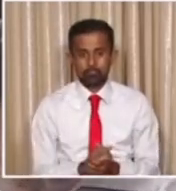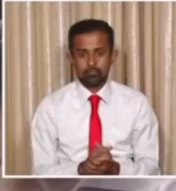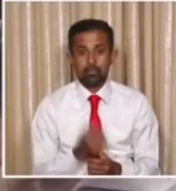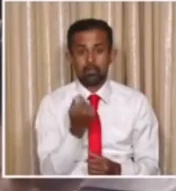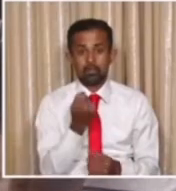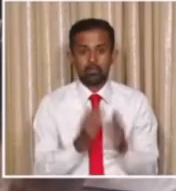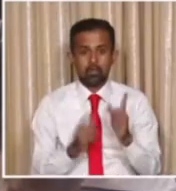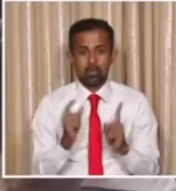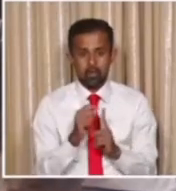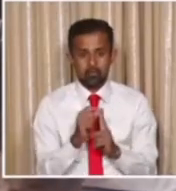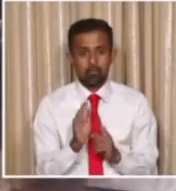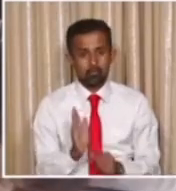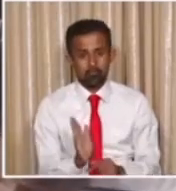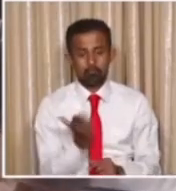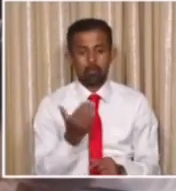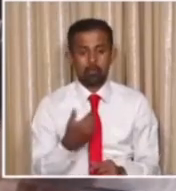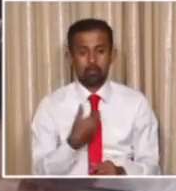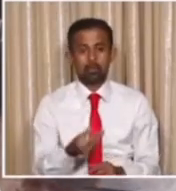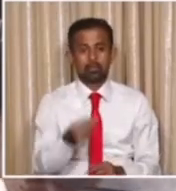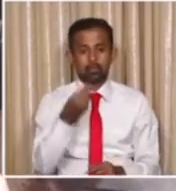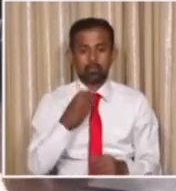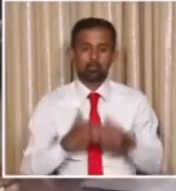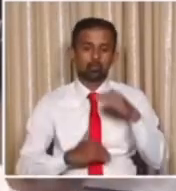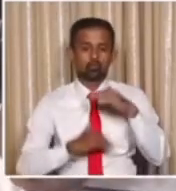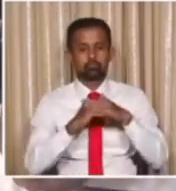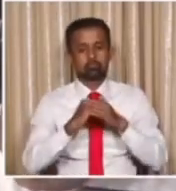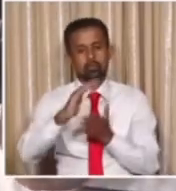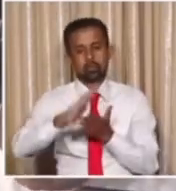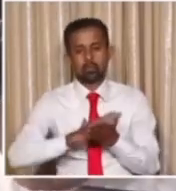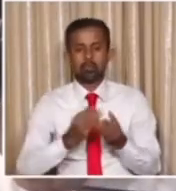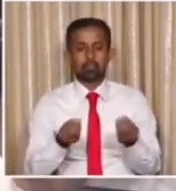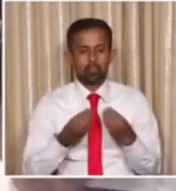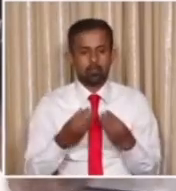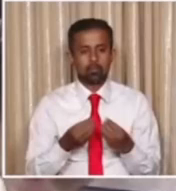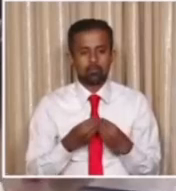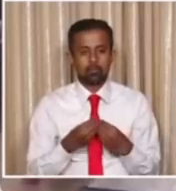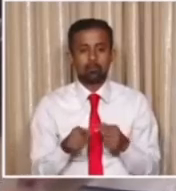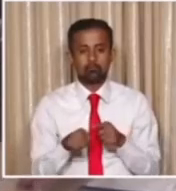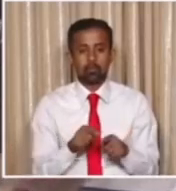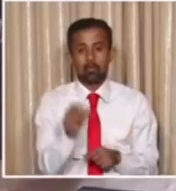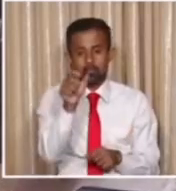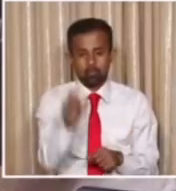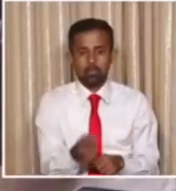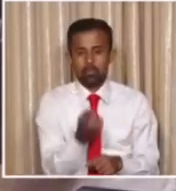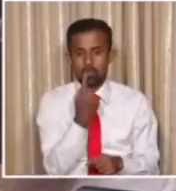මුදල් අමාත්‍යාංශය විසින් අපට දෙන්න පුළුවන් උපරිම සහයෝගයත් ලබා දෙනවා. ඒ වගේම ඔබතුමා කියන